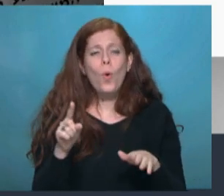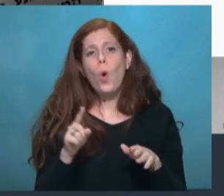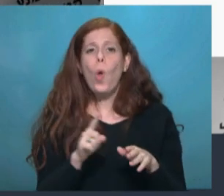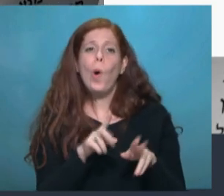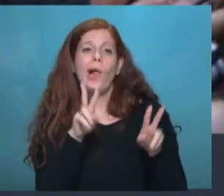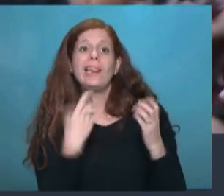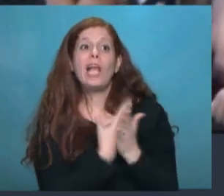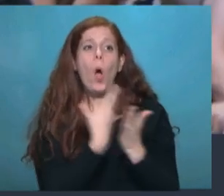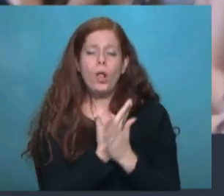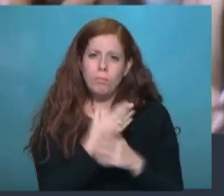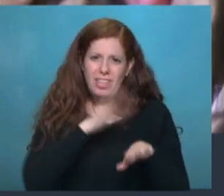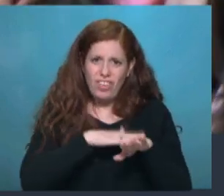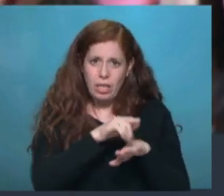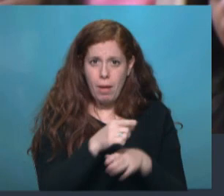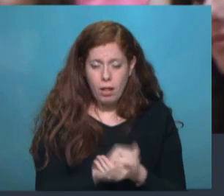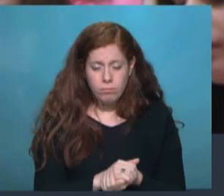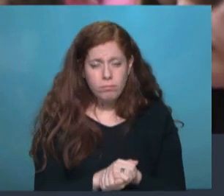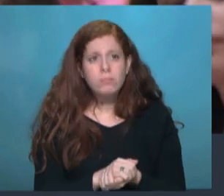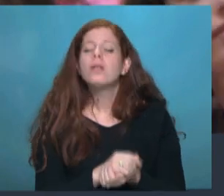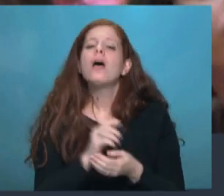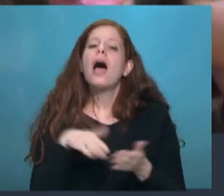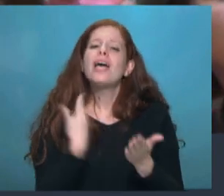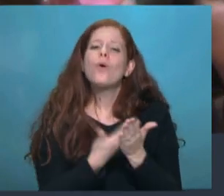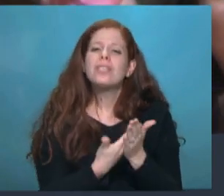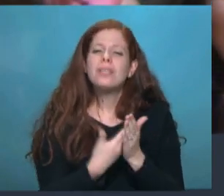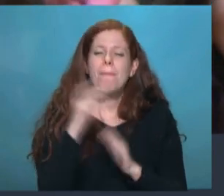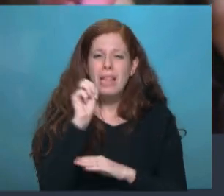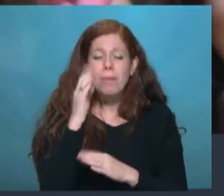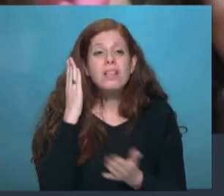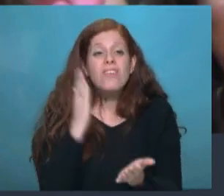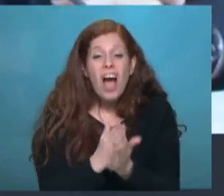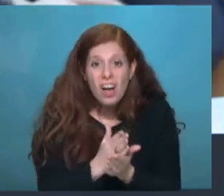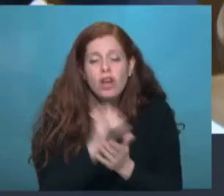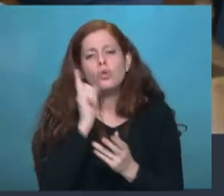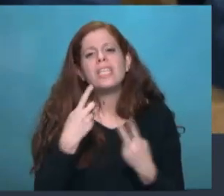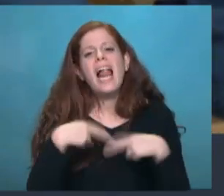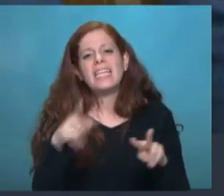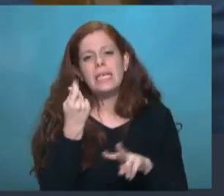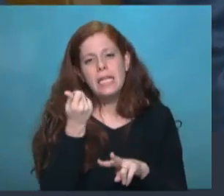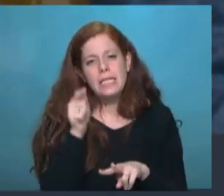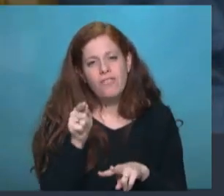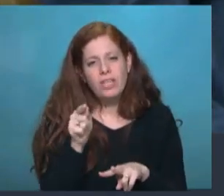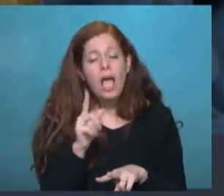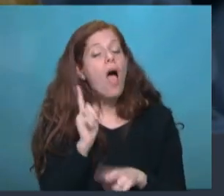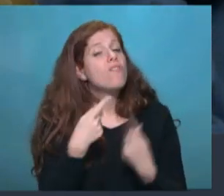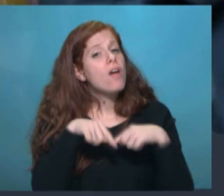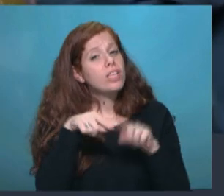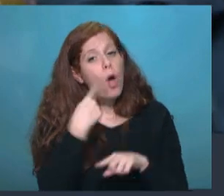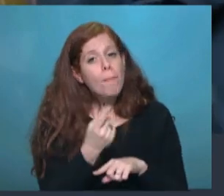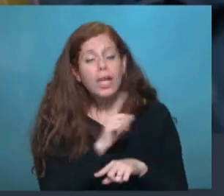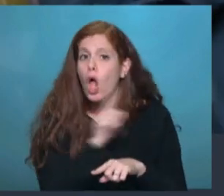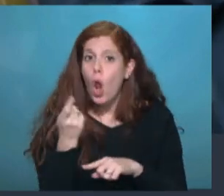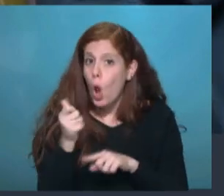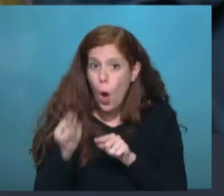שר. היועץ מנדלבליט כבר קבע שאת הסכום הזה יצטרך נתניהו להחזיר, אבל הוועדה אומרת לא רק את